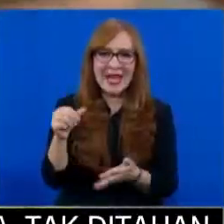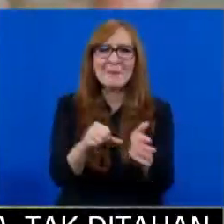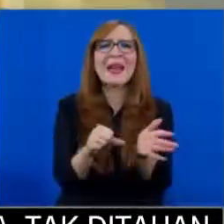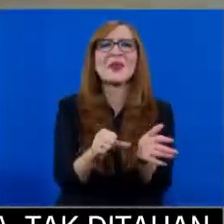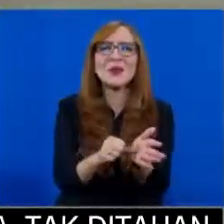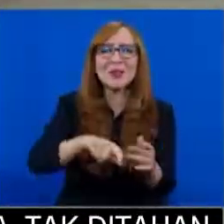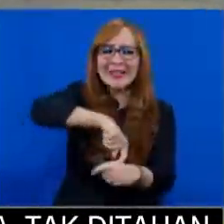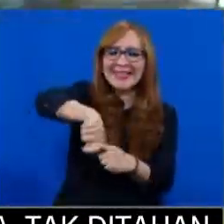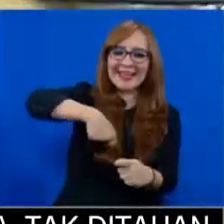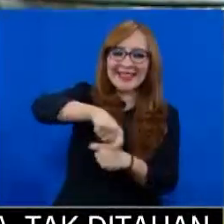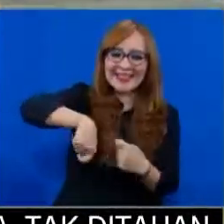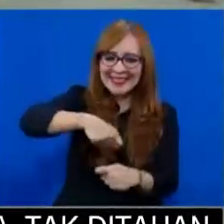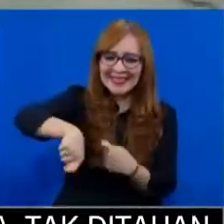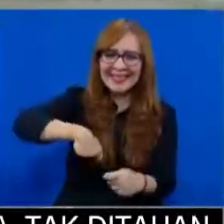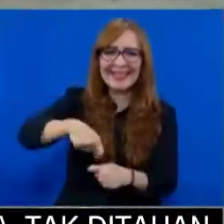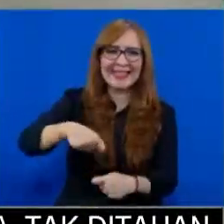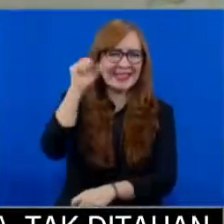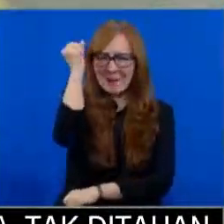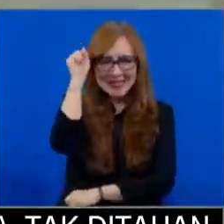Jangan gelembung kayak cupang, Bang. Oh.